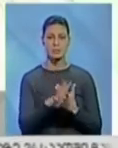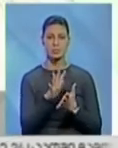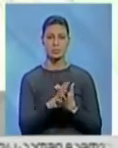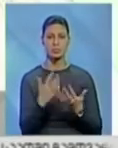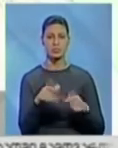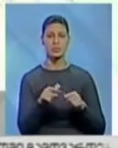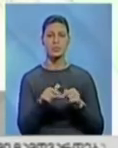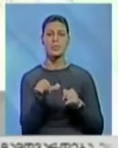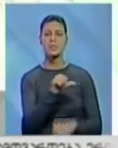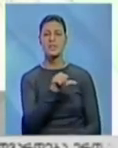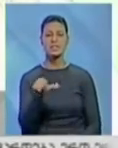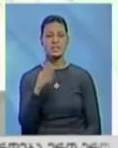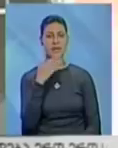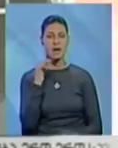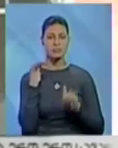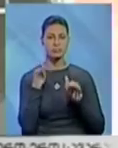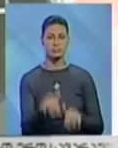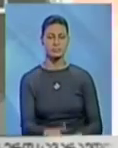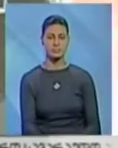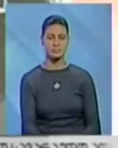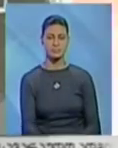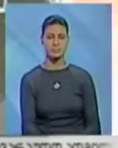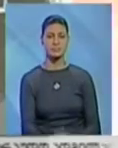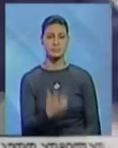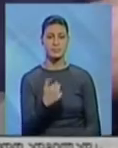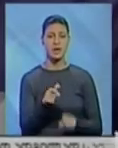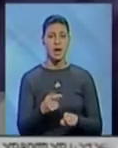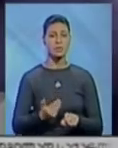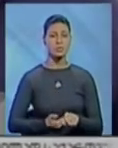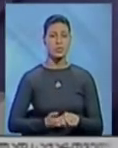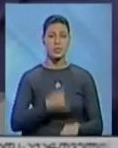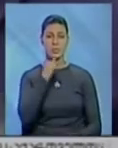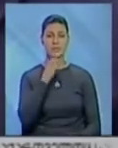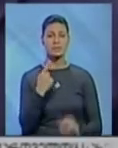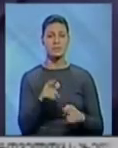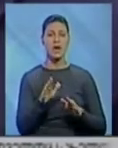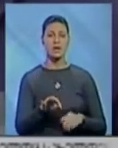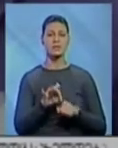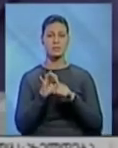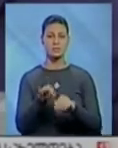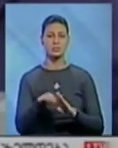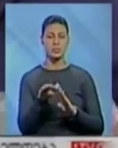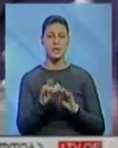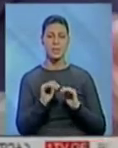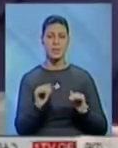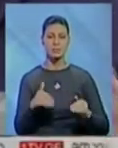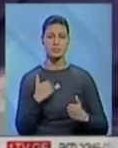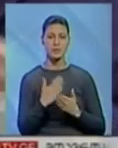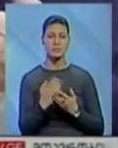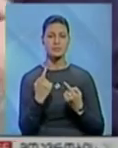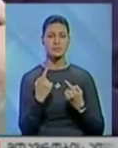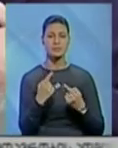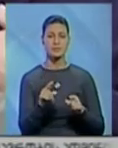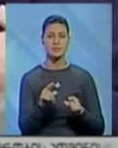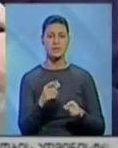დატბორილია სარდაფები. სარდაფები გვაქვს დატბორილი, თუ აქ არის ცხოვრება გადაგყვანოს სხვა ადგილზე. ახლა ბავშვი მყავს სხვაგან,